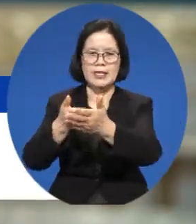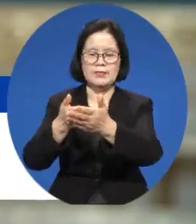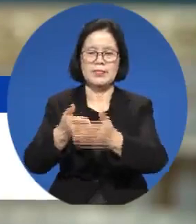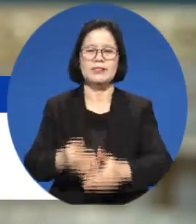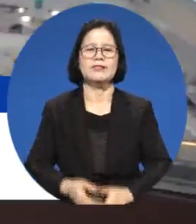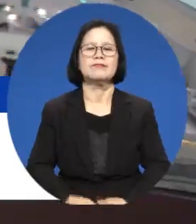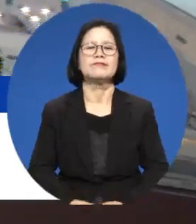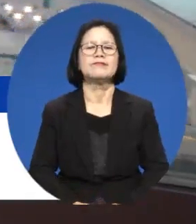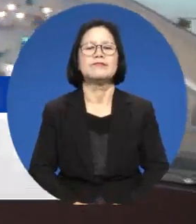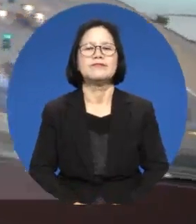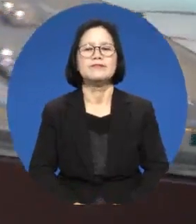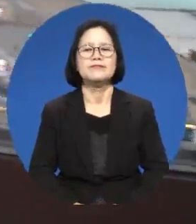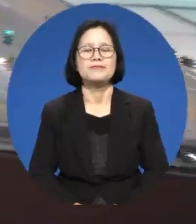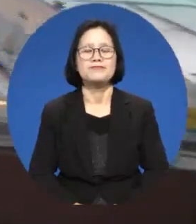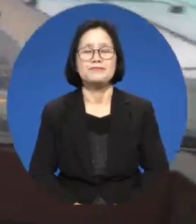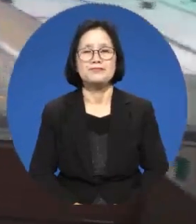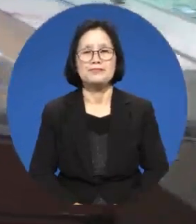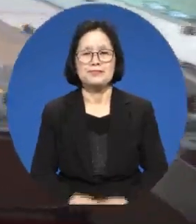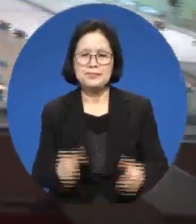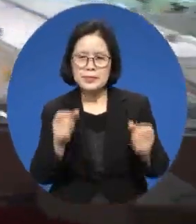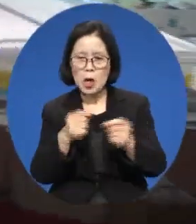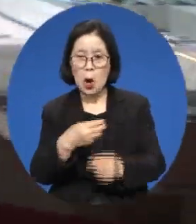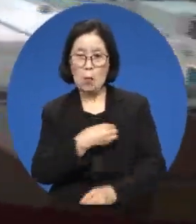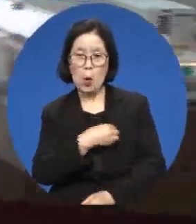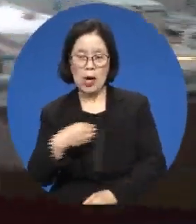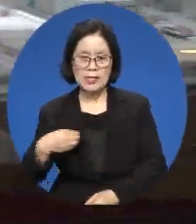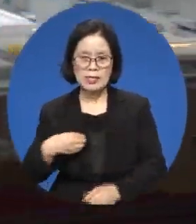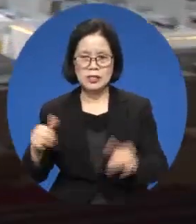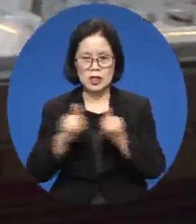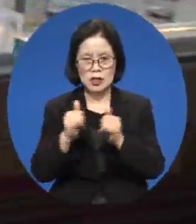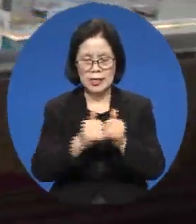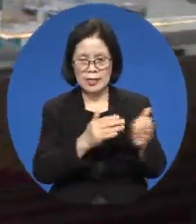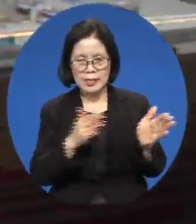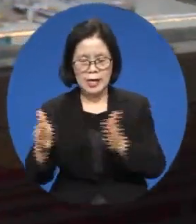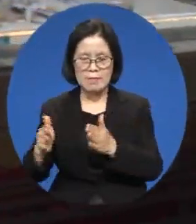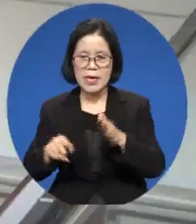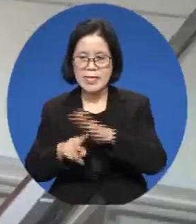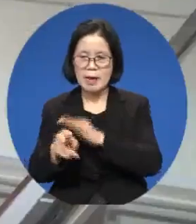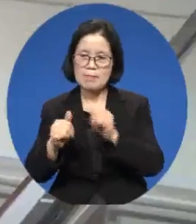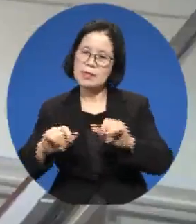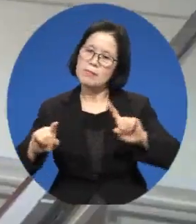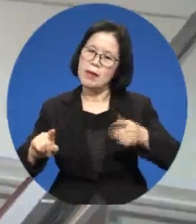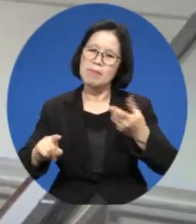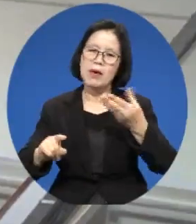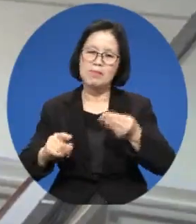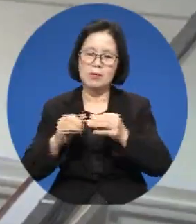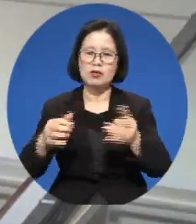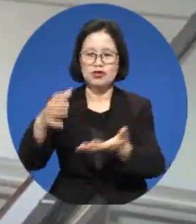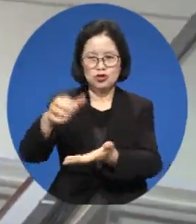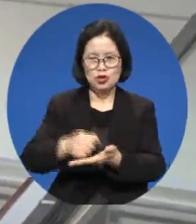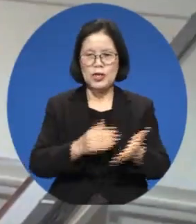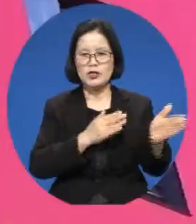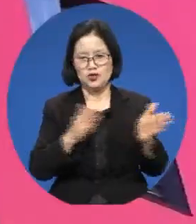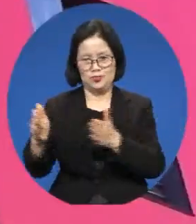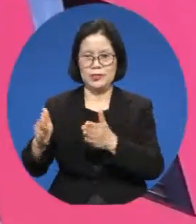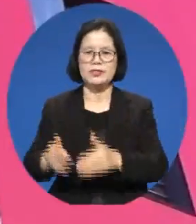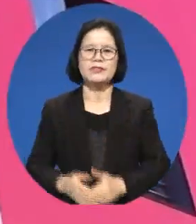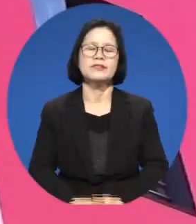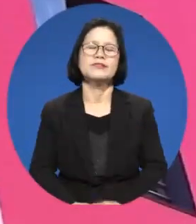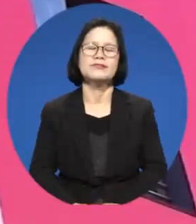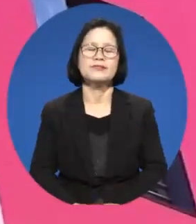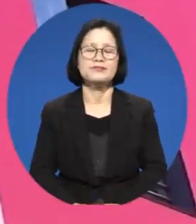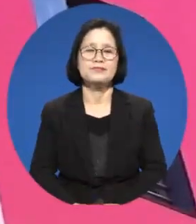무식 나로 접경 구긴 폴란드 도 전쟁에 대비해 난민 100만 명을 수용할 준비에 들어갔습니다